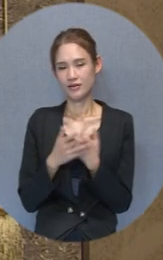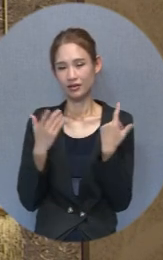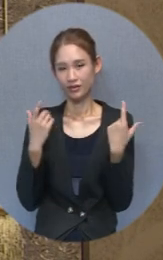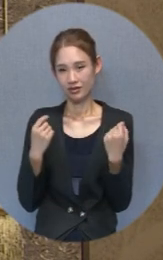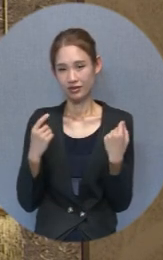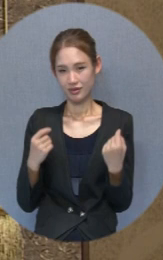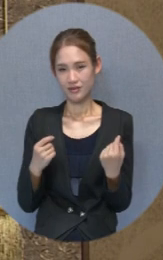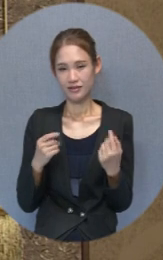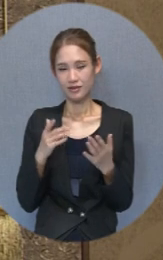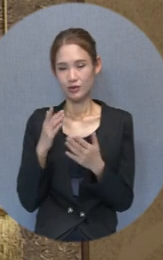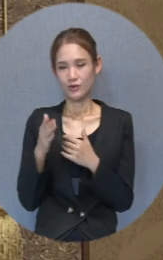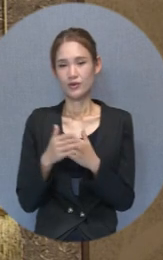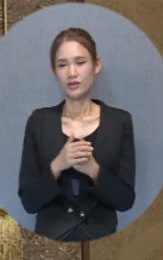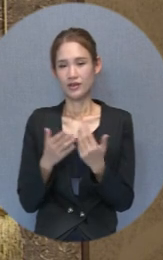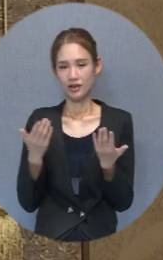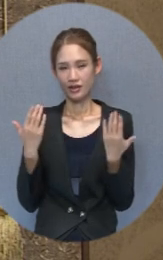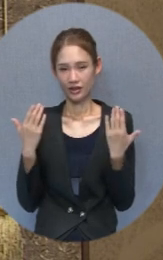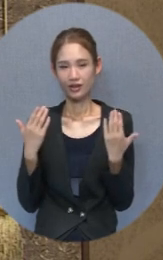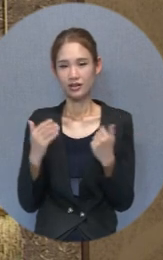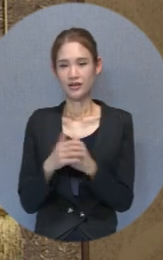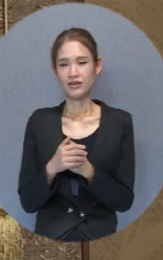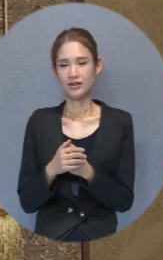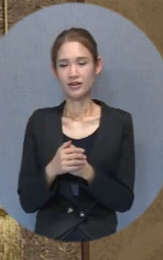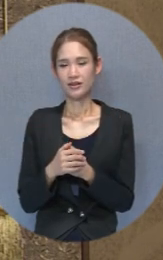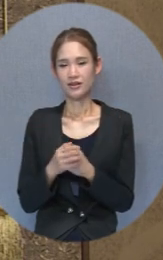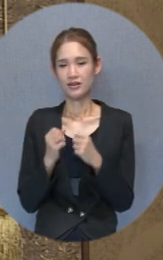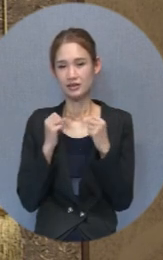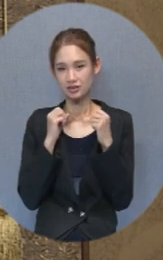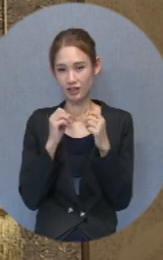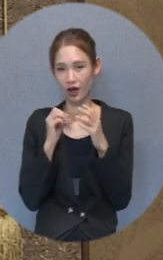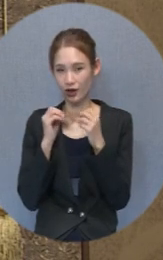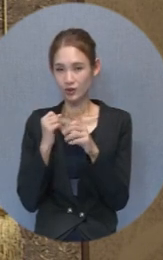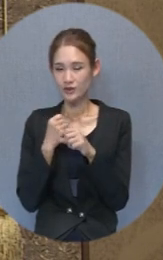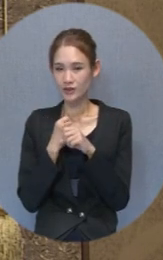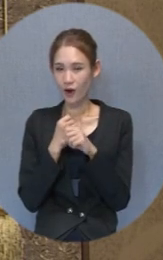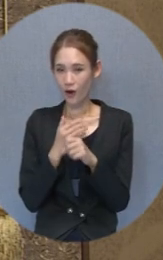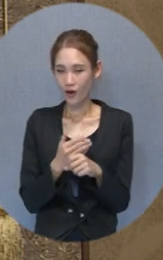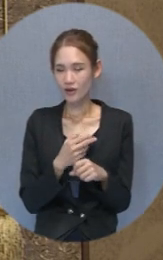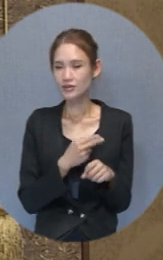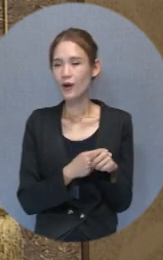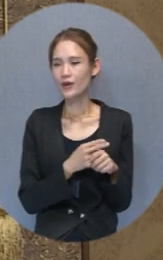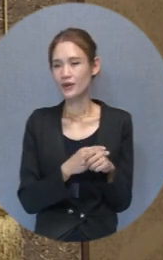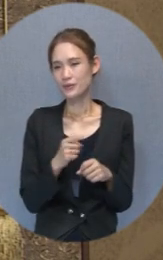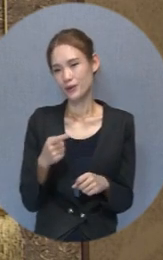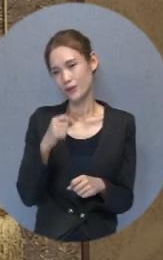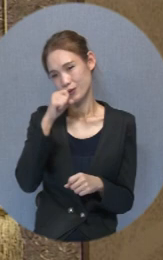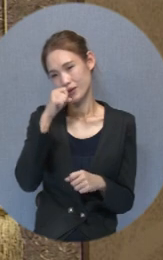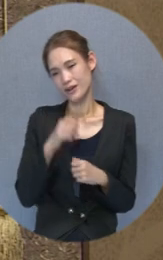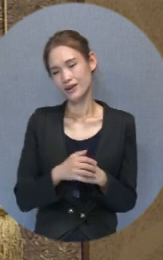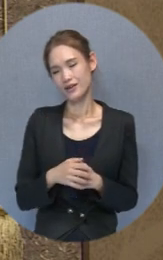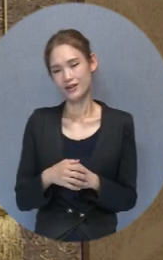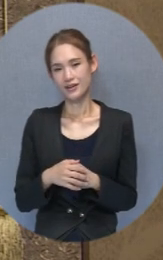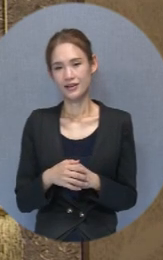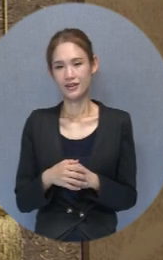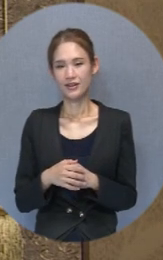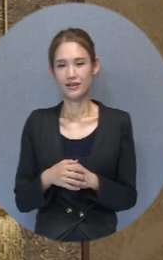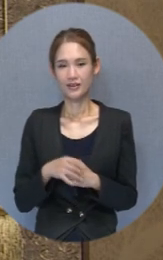쪽으로 그래서 학교에서나 학교에 이제 저희가 전달을 할 때 선생님들이 굉장히 좋아하세요.